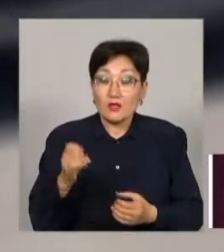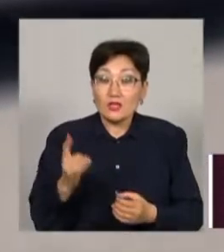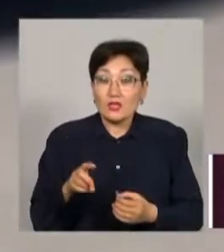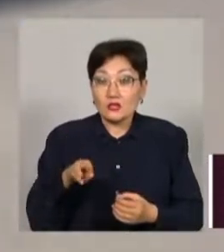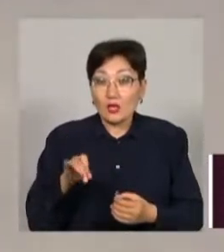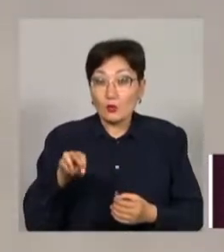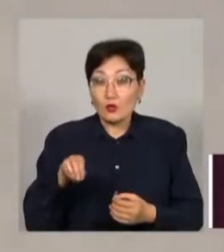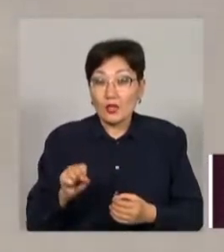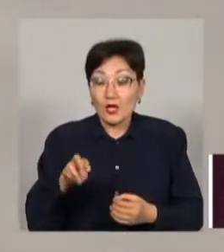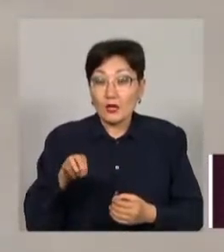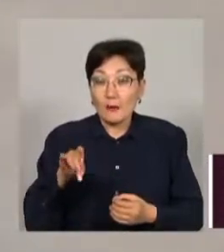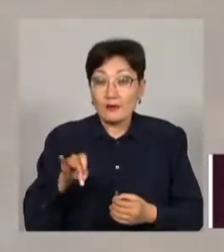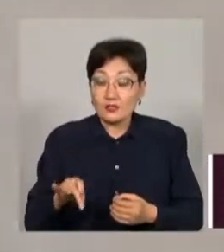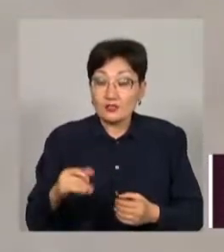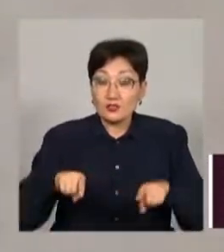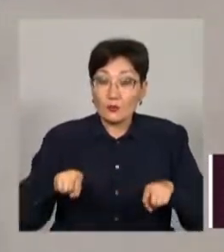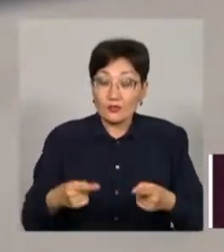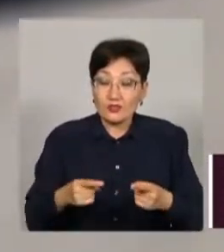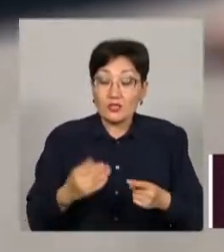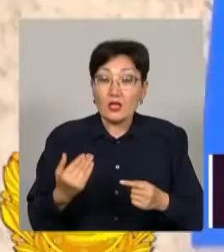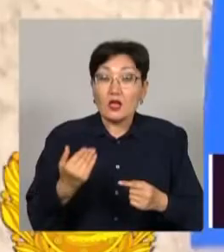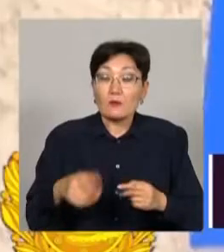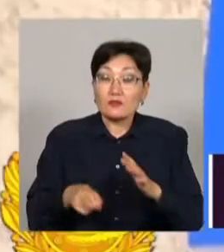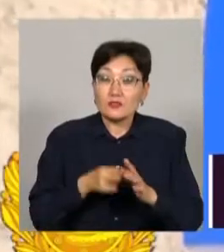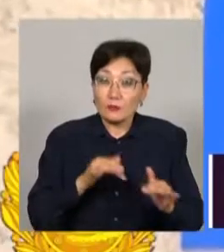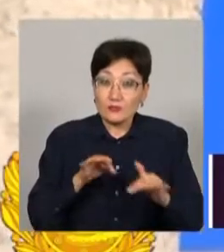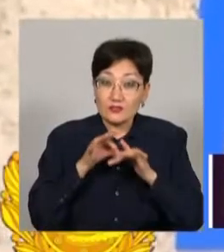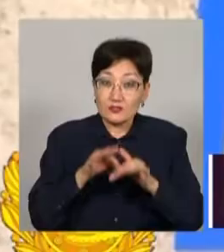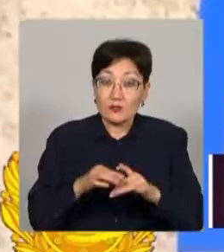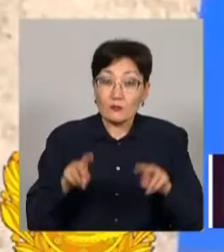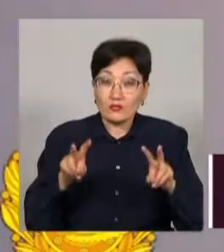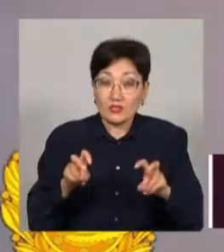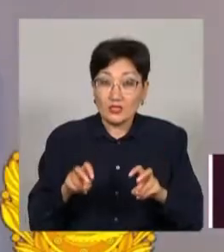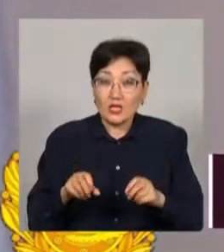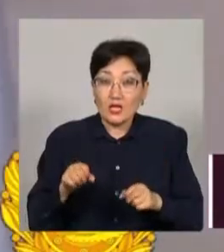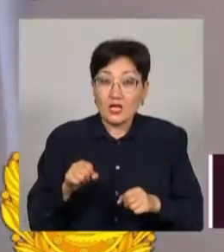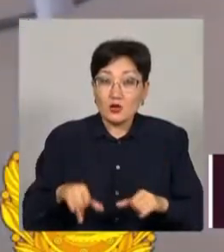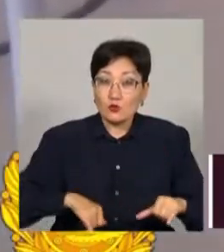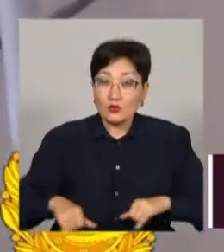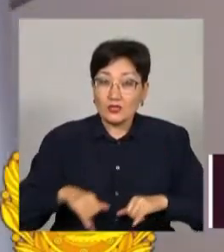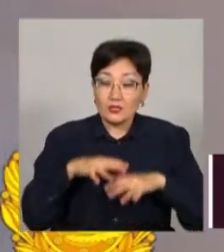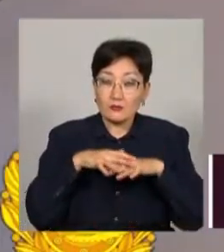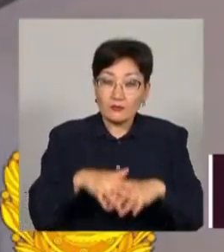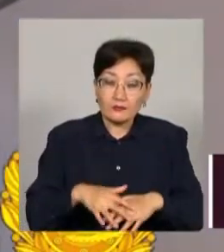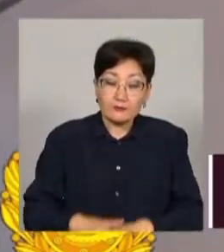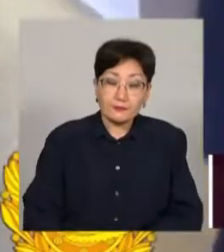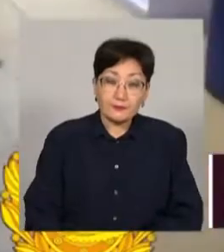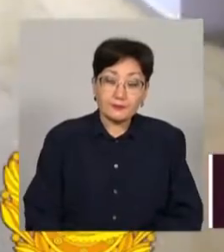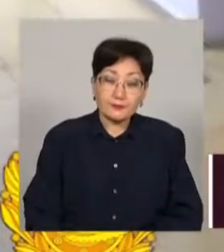Camry. Сейчас подозреваемый взят под стражу, расследование проводится по статье «Разбой».